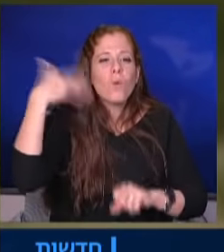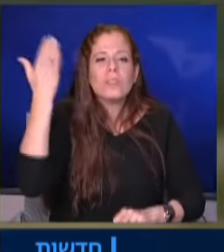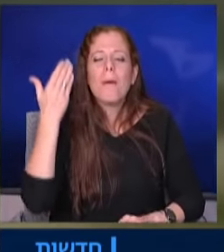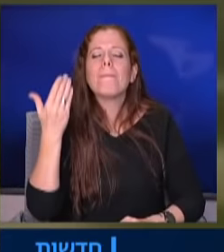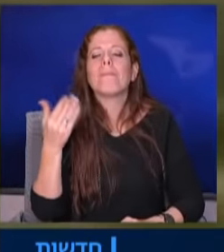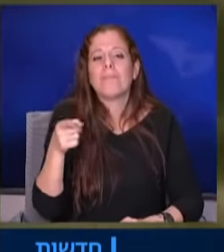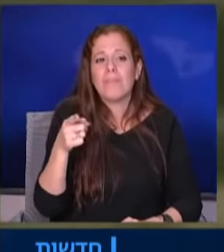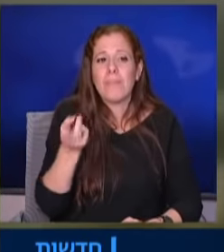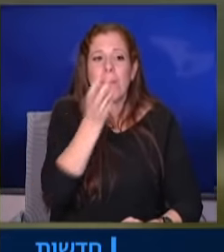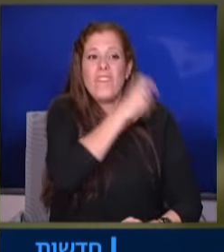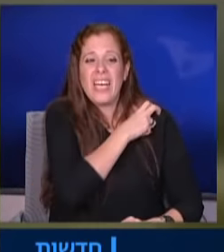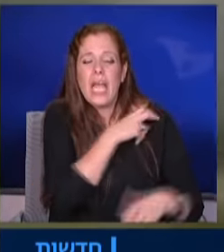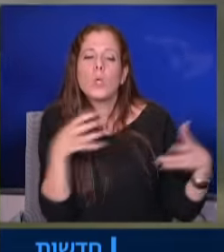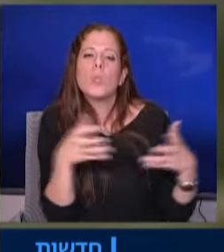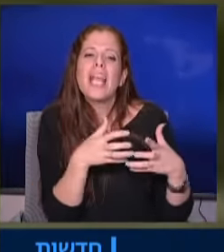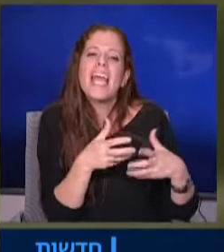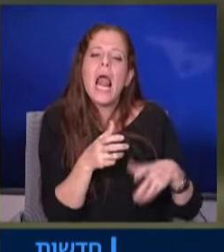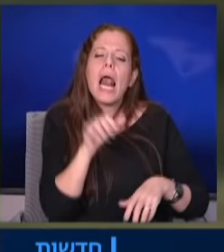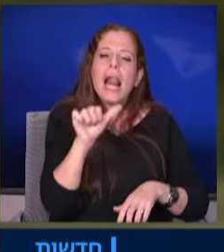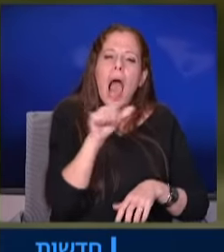חללי אל-אקצא לשעבר.